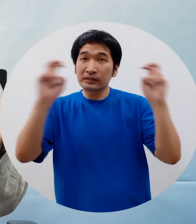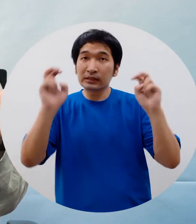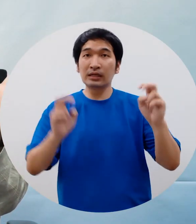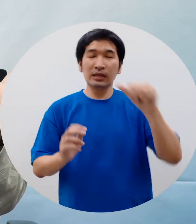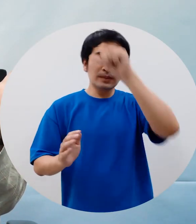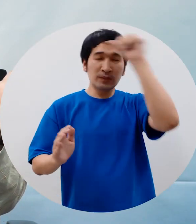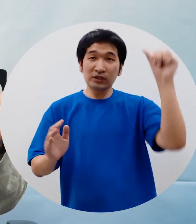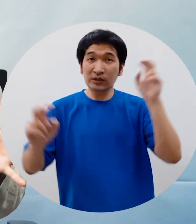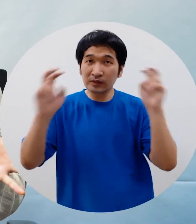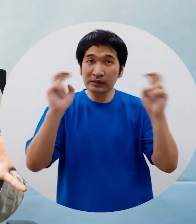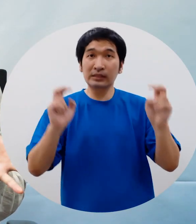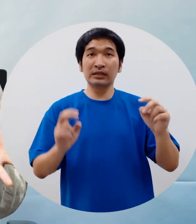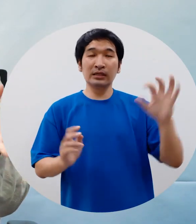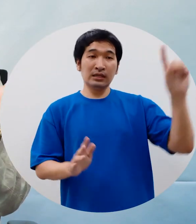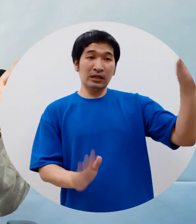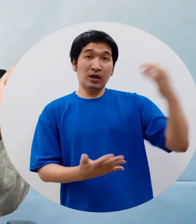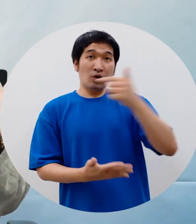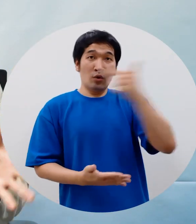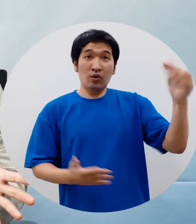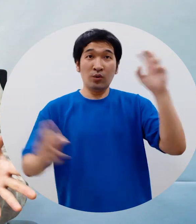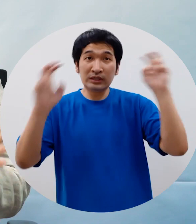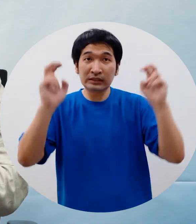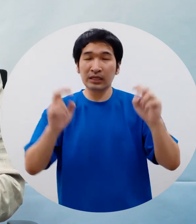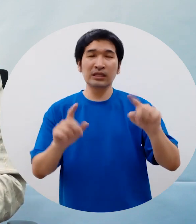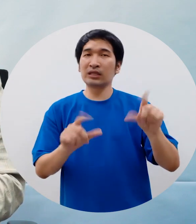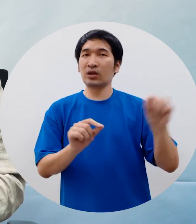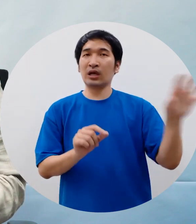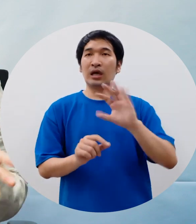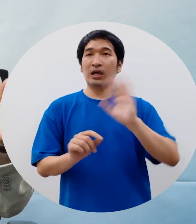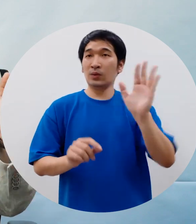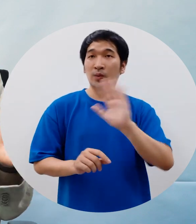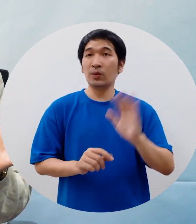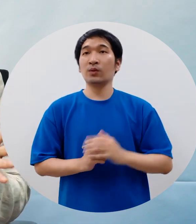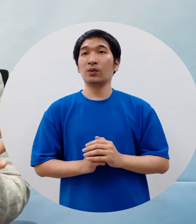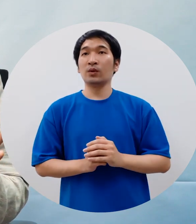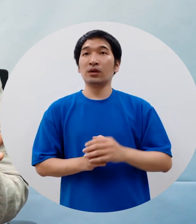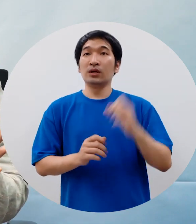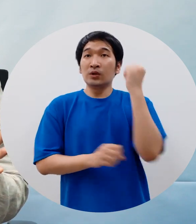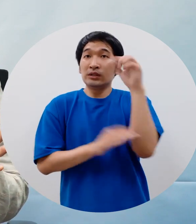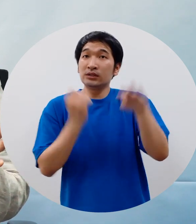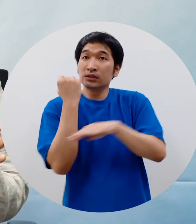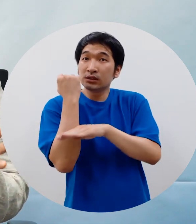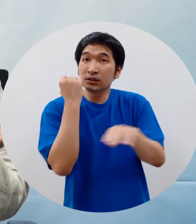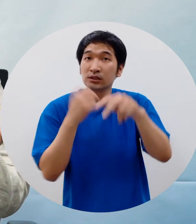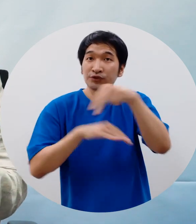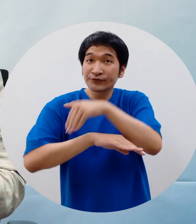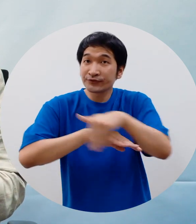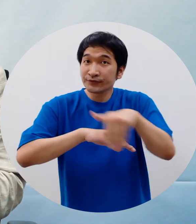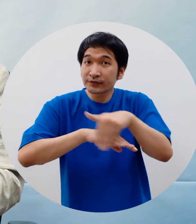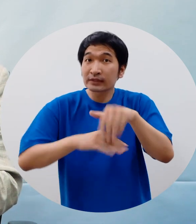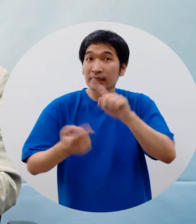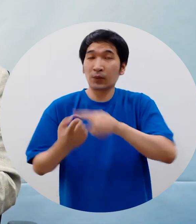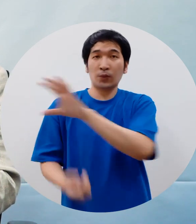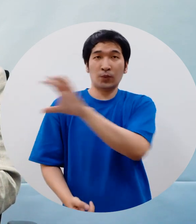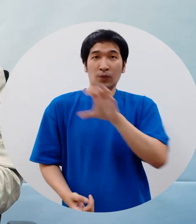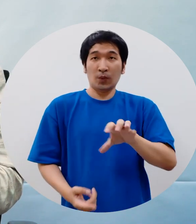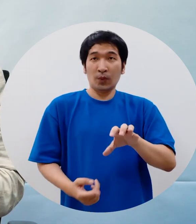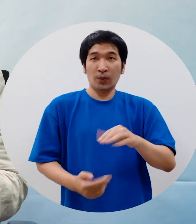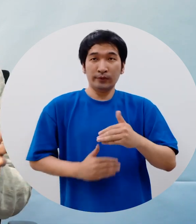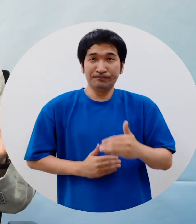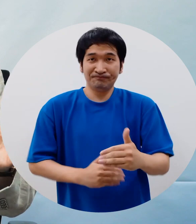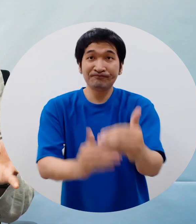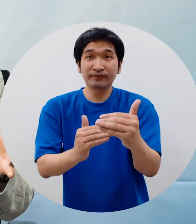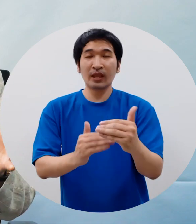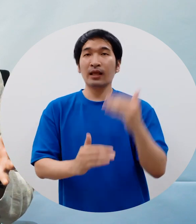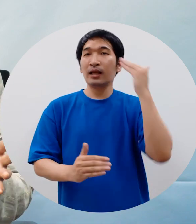직장, 뭐 평생 직장, 뭐 고임금 직장 이런 게 아니고 최저임금 수준으로만 설계를 해도 지금 그렇단 말이에요.